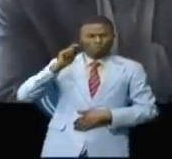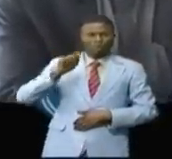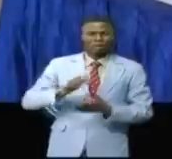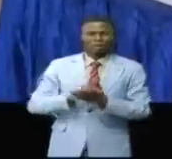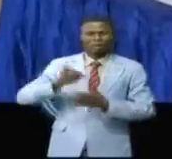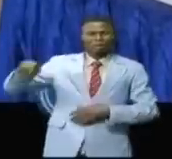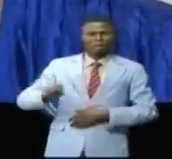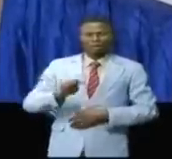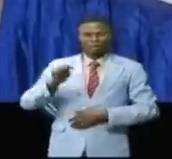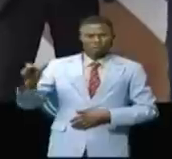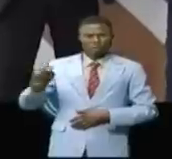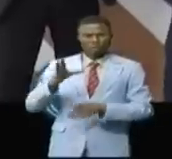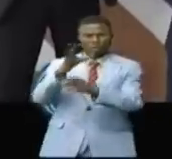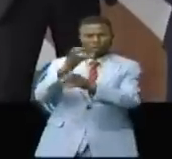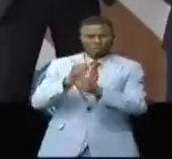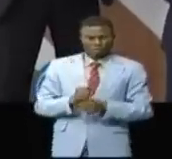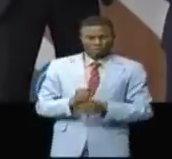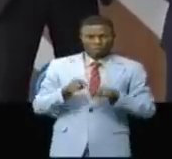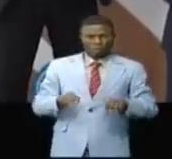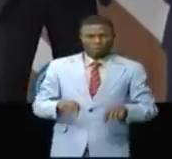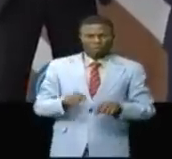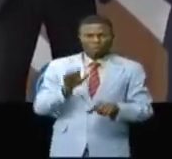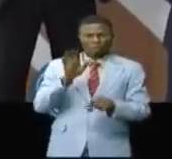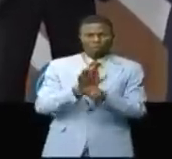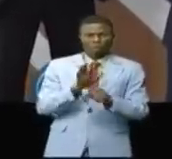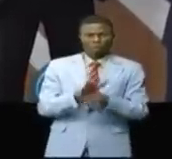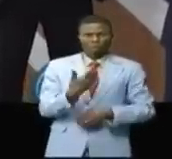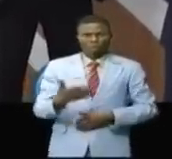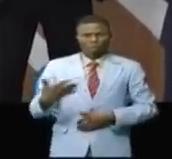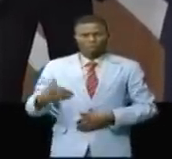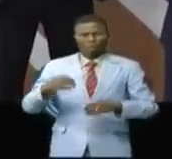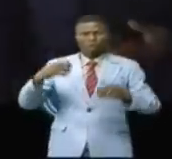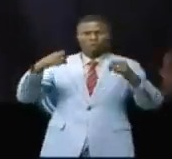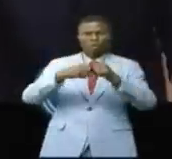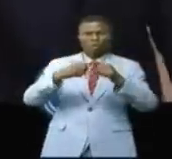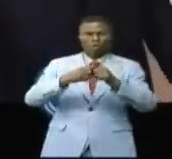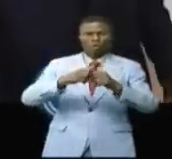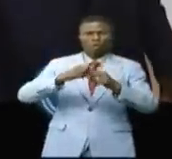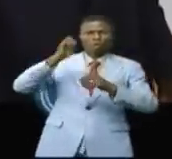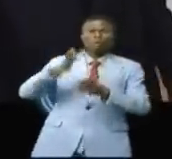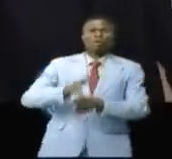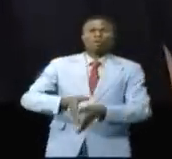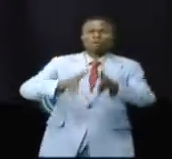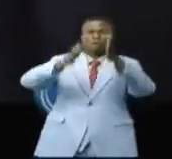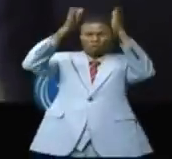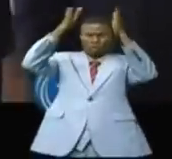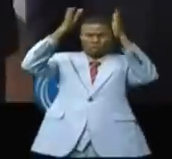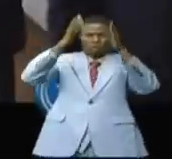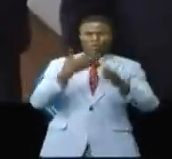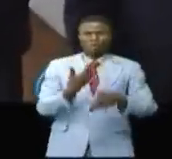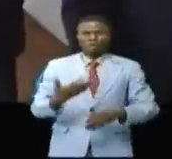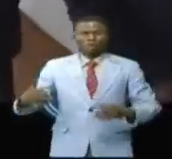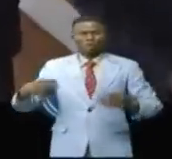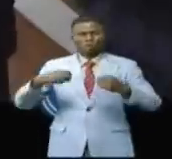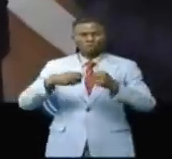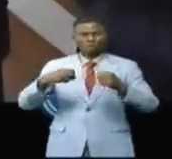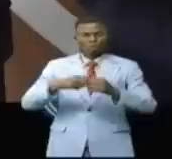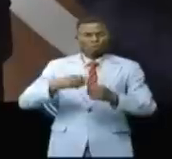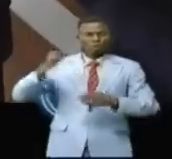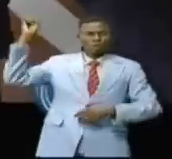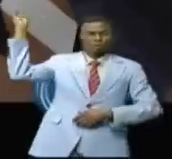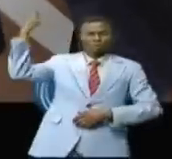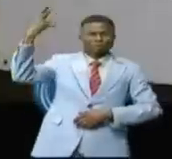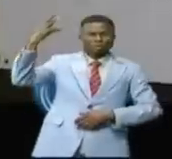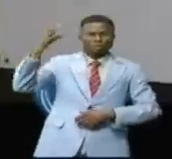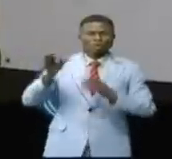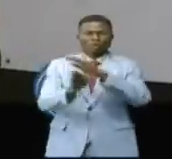lanza vient de recevoir ces jours un lot important des lampadaires couteaux et autres matériels d'énergie solaire de la part de